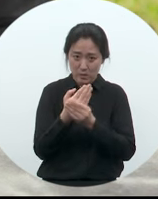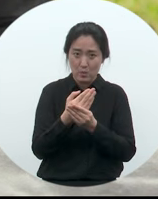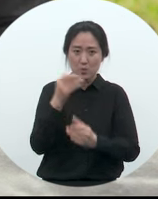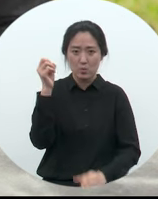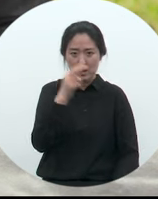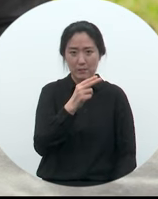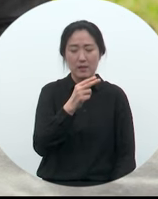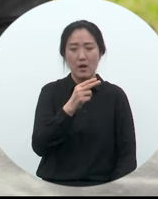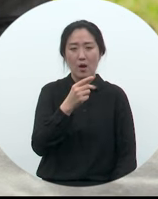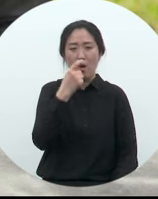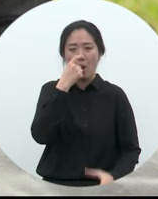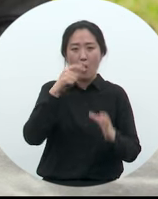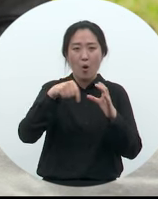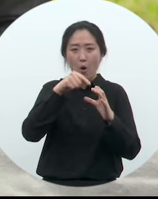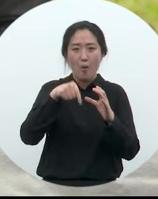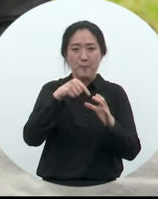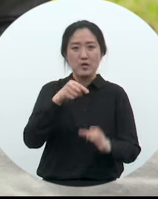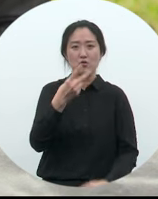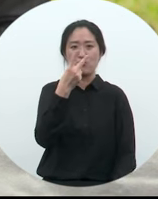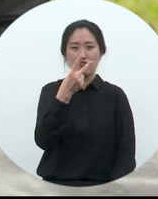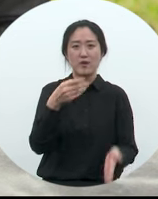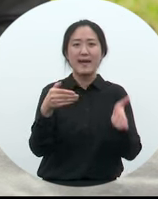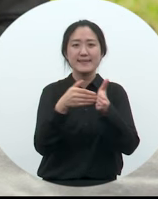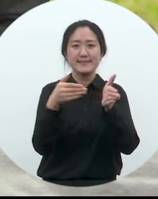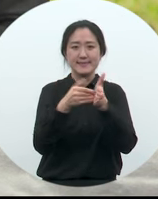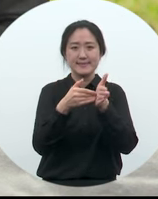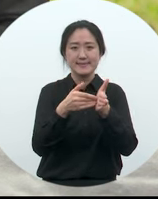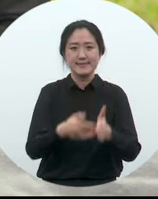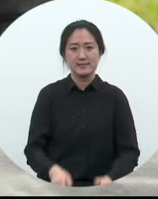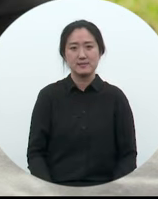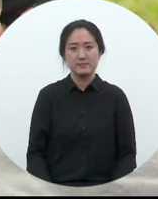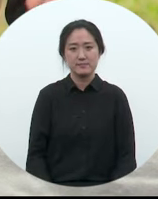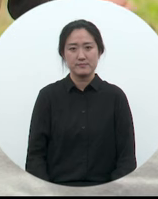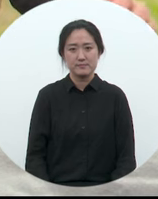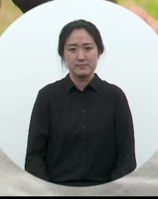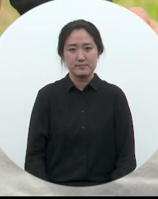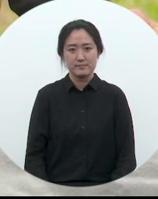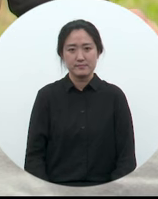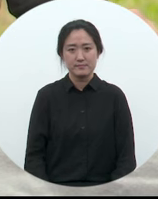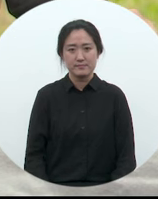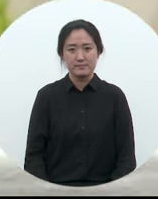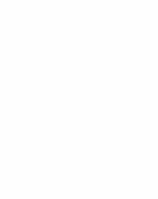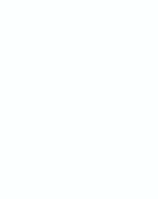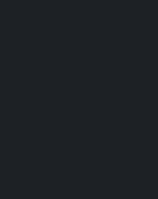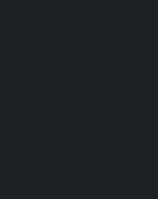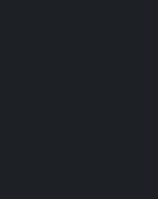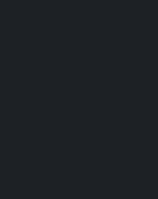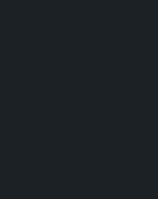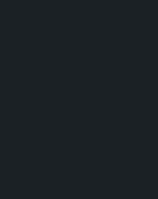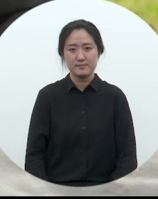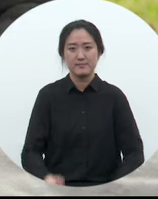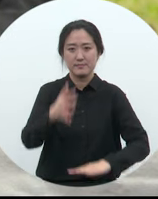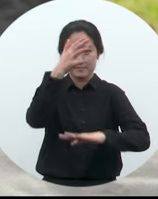가급적이면은 원두 커피를 하루에 두잔 정도 드시라고 권하고 싶습니다.